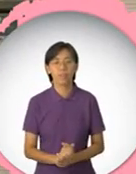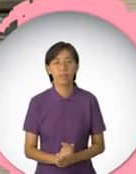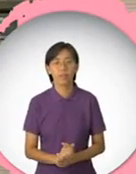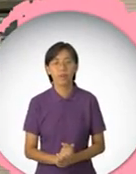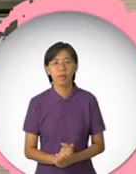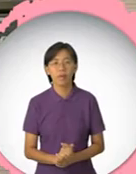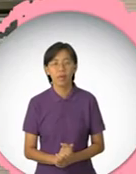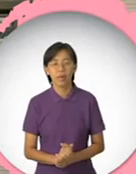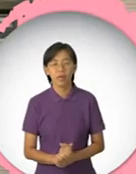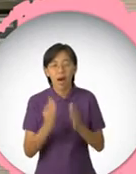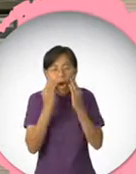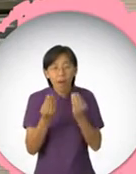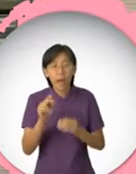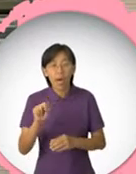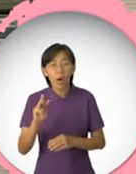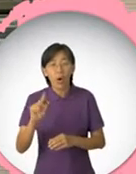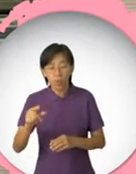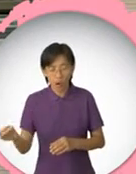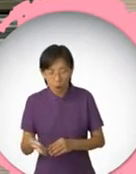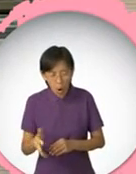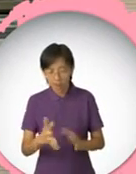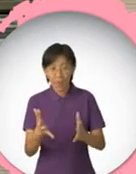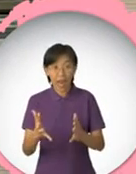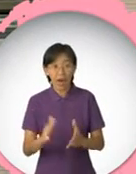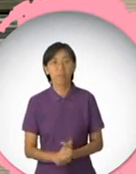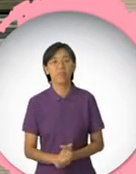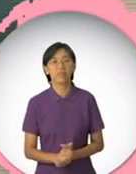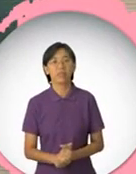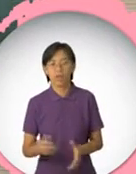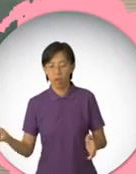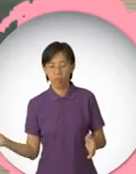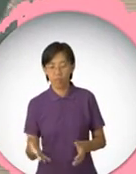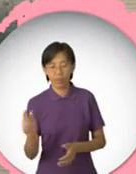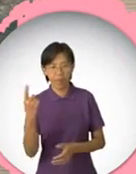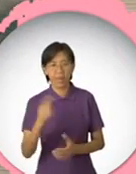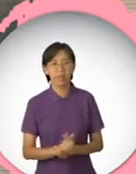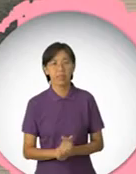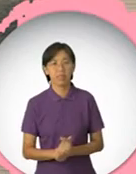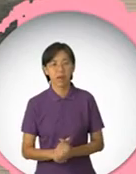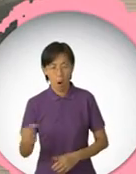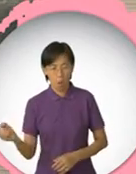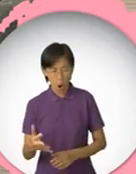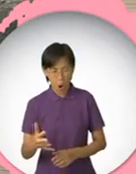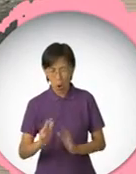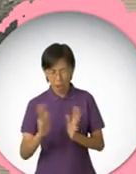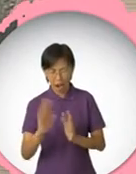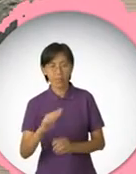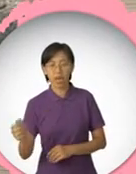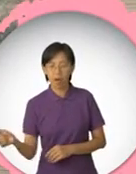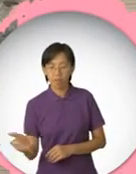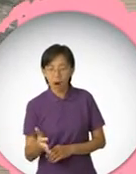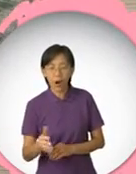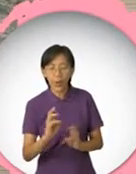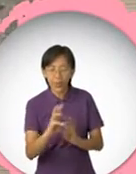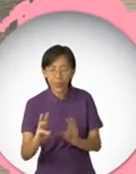ลที่เราโรยไว้ไม่มีแล้ว ครับผม นะคะเพราะนั้นเราต้องมีการ ต้องโรยใหม ่ค่ะใช่โรยบางๆนะคะเพราะว่าเราจะต้องโรยอีกหลายครั้งค่ะไม่งั้นเดี๋ยวแป้